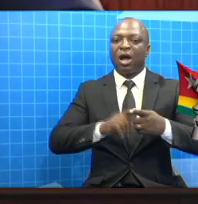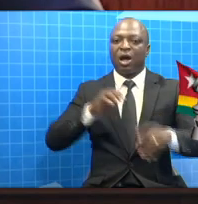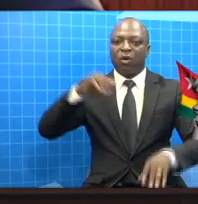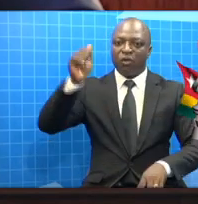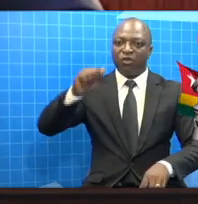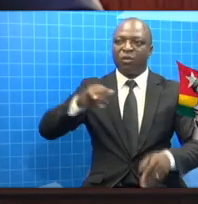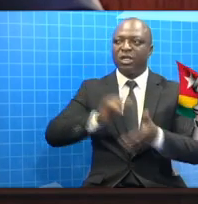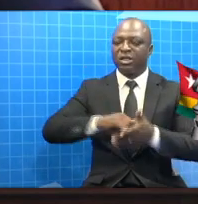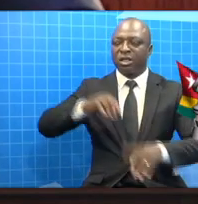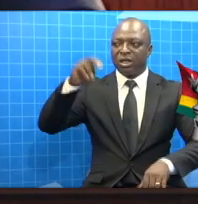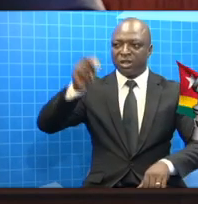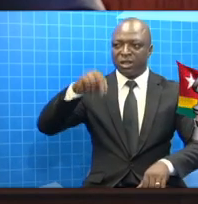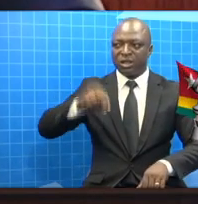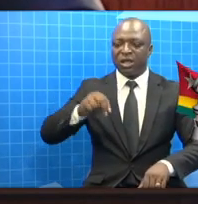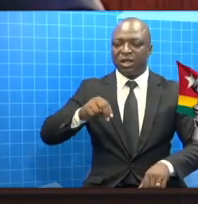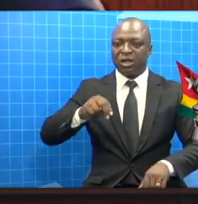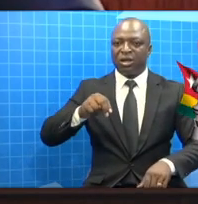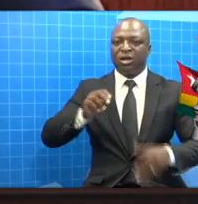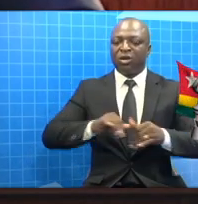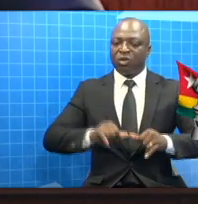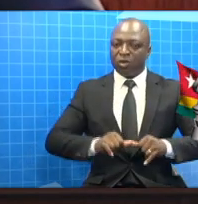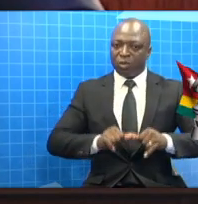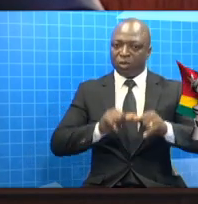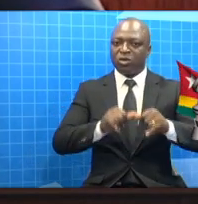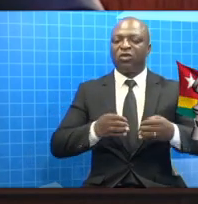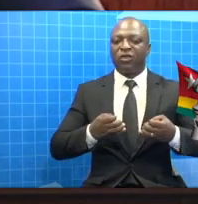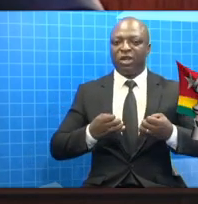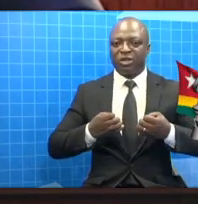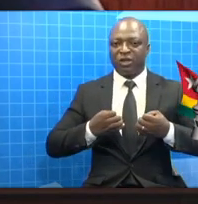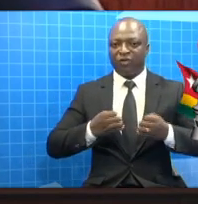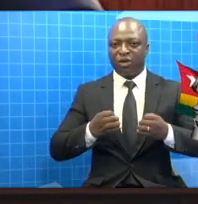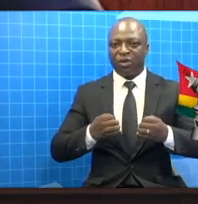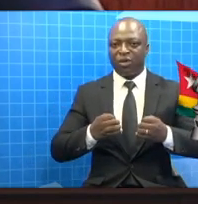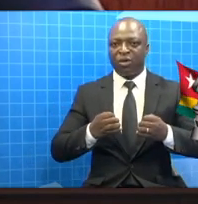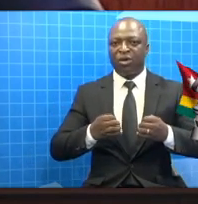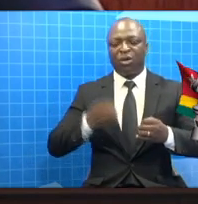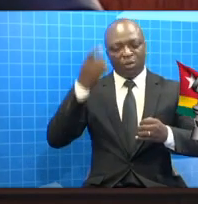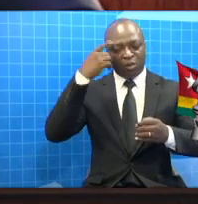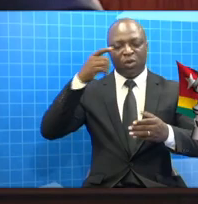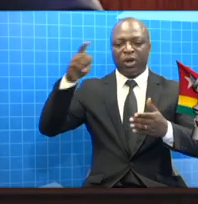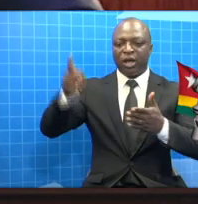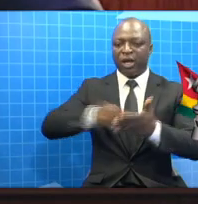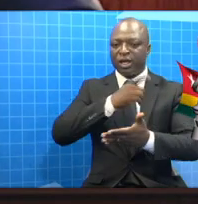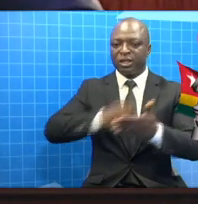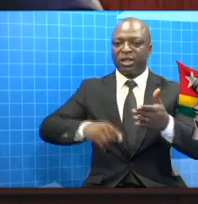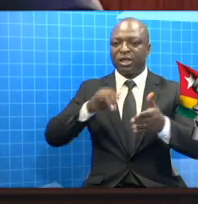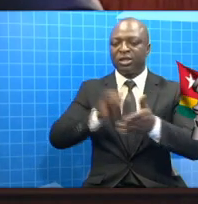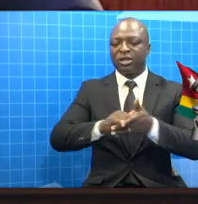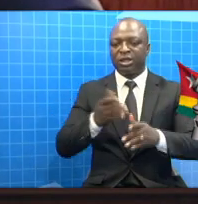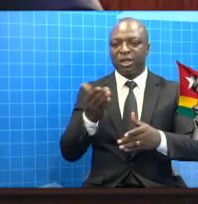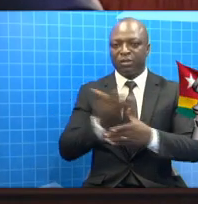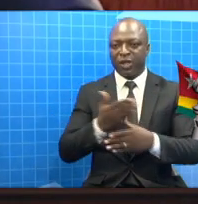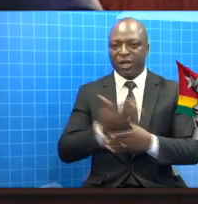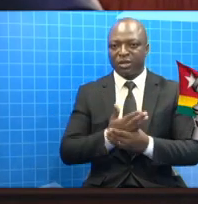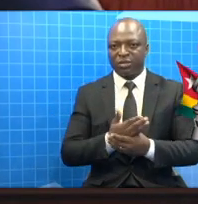la nécessité de poursuivre nos efforts pour éradiquer ces menaces.